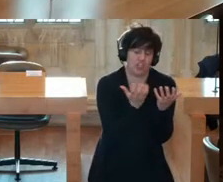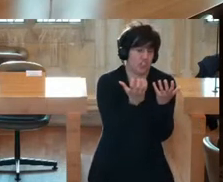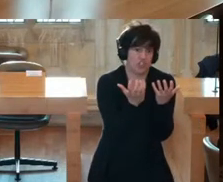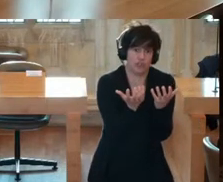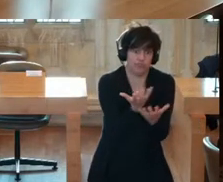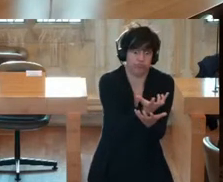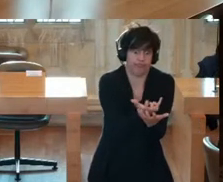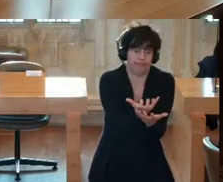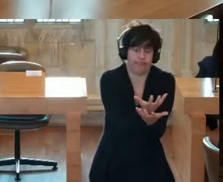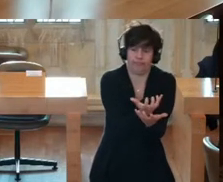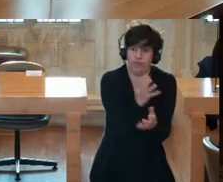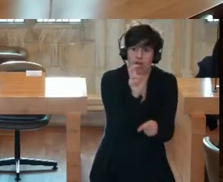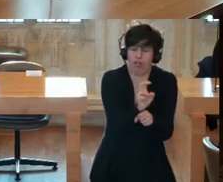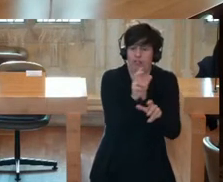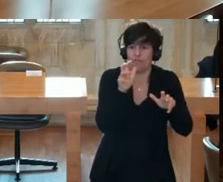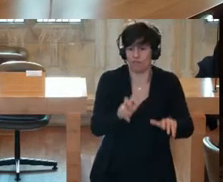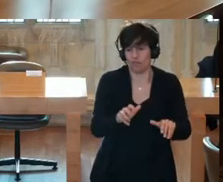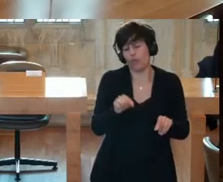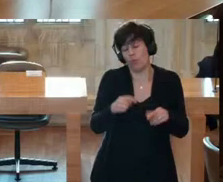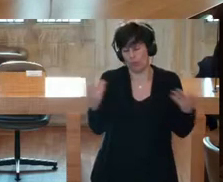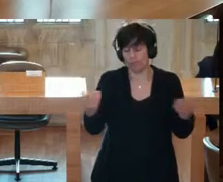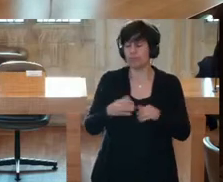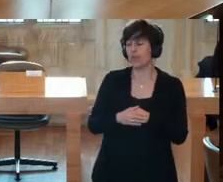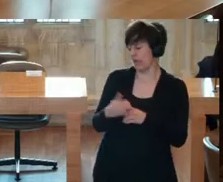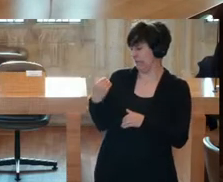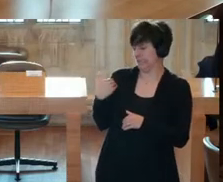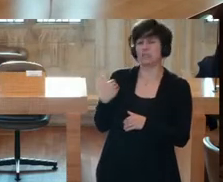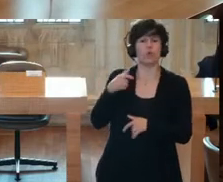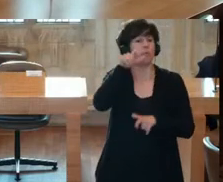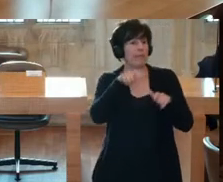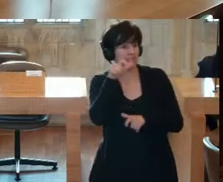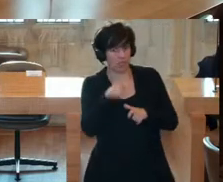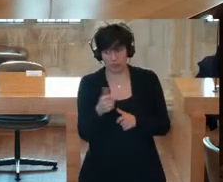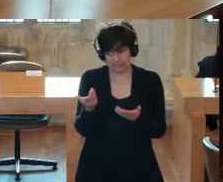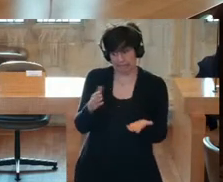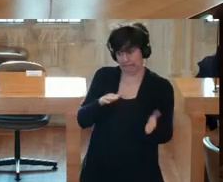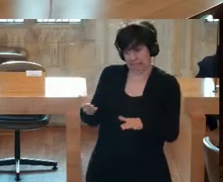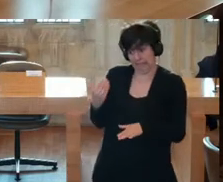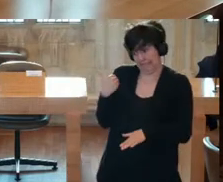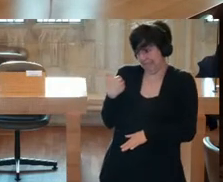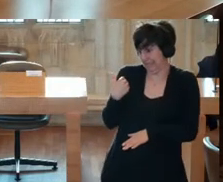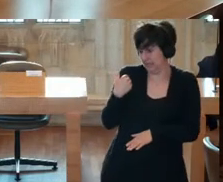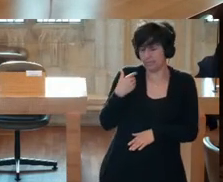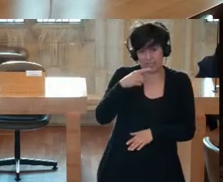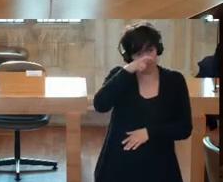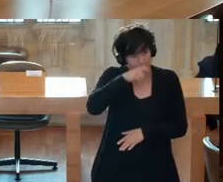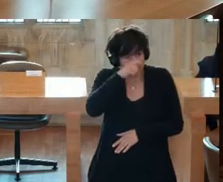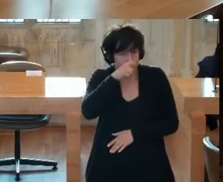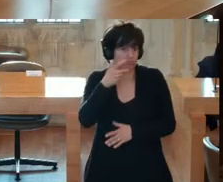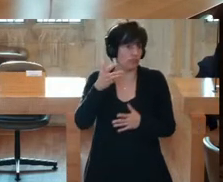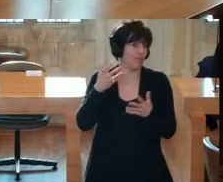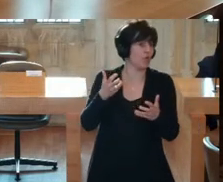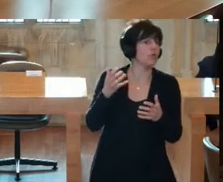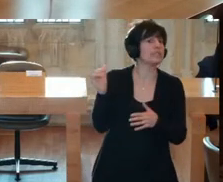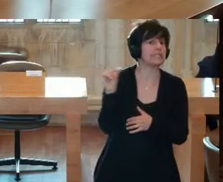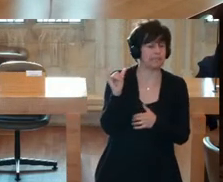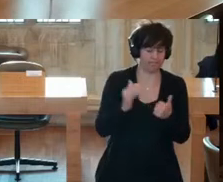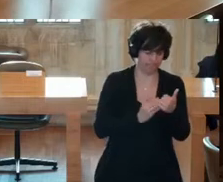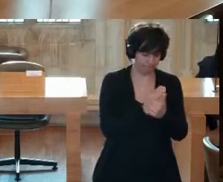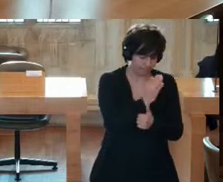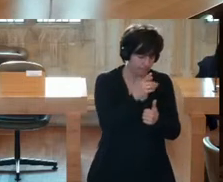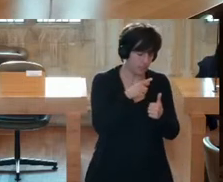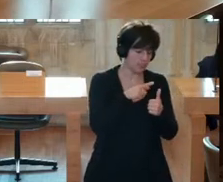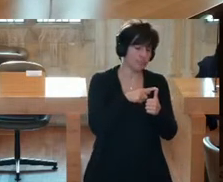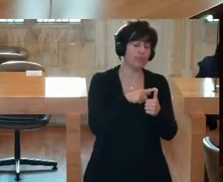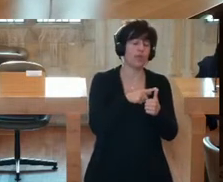qui concerne les personnes récemment disparues et dont je voulais vous rappeler la mémoire, alors